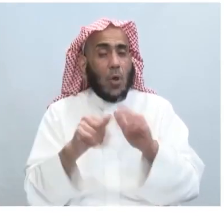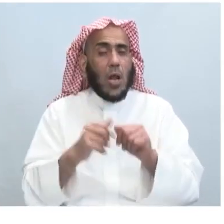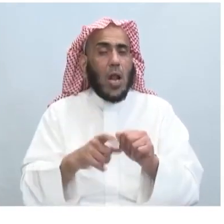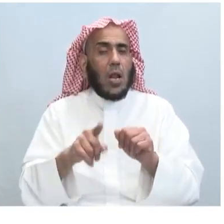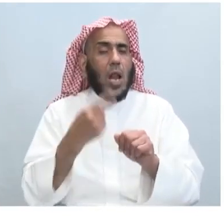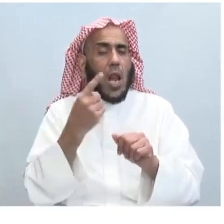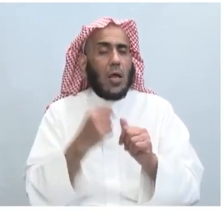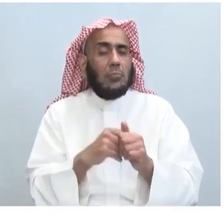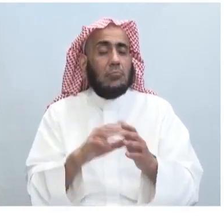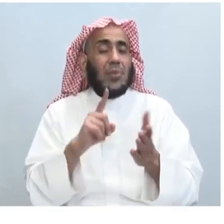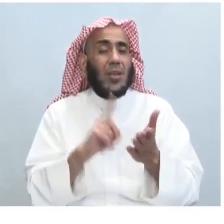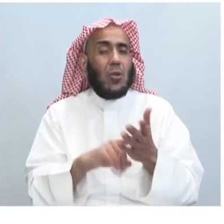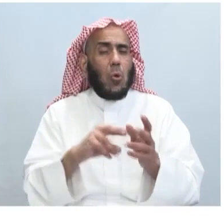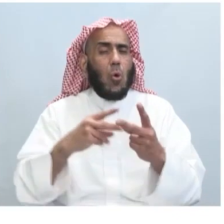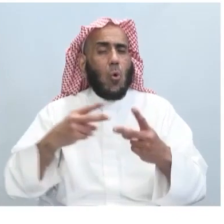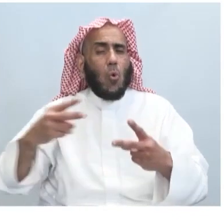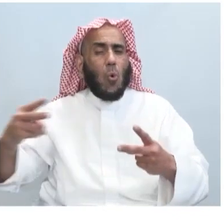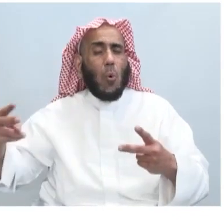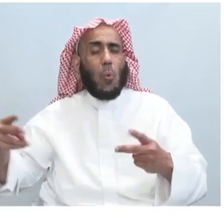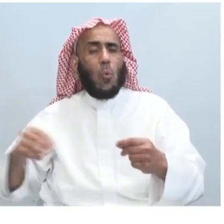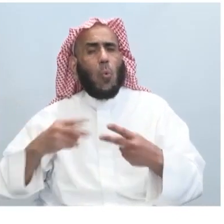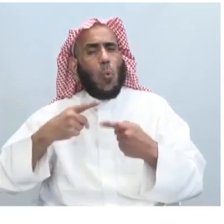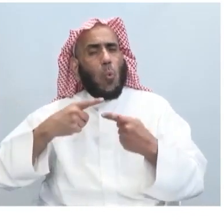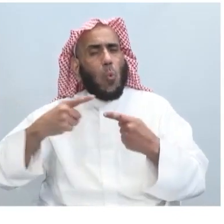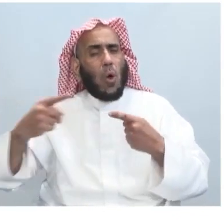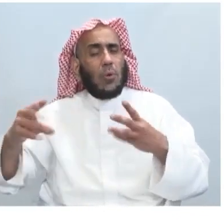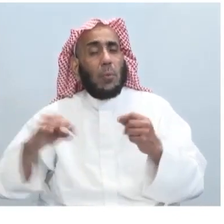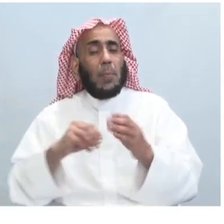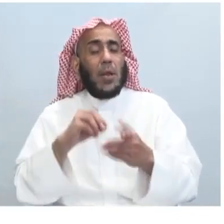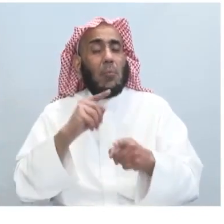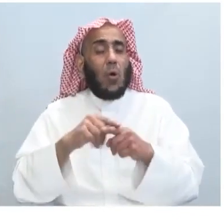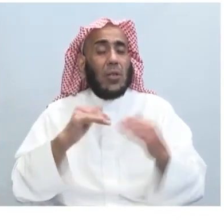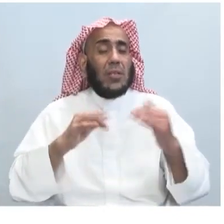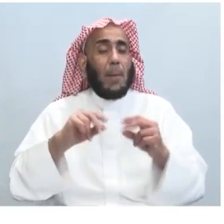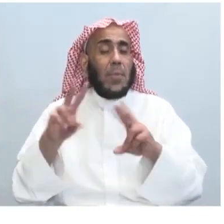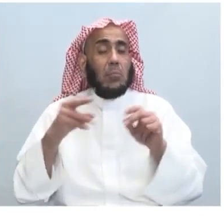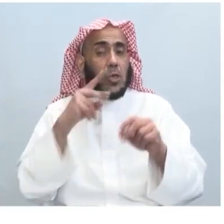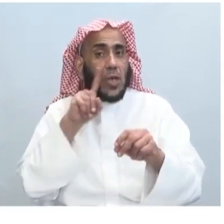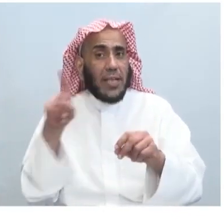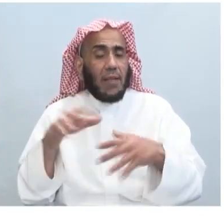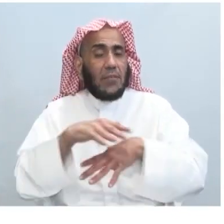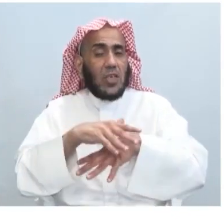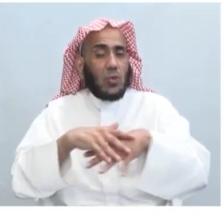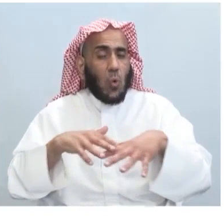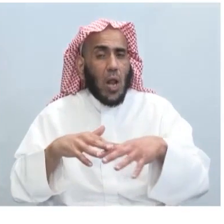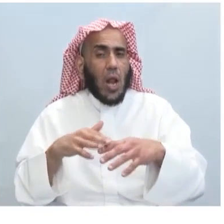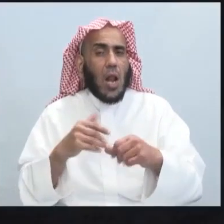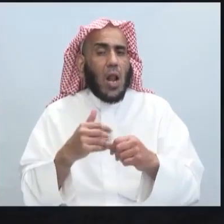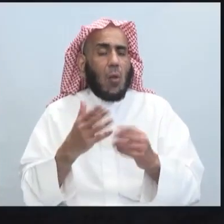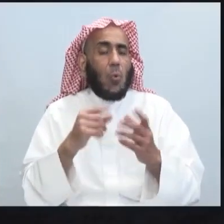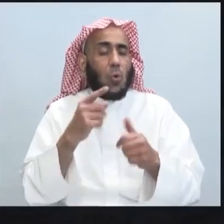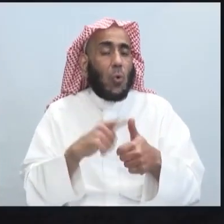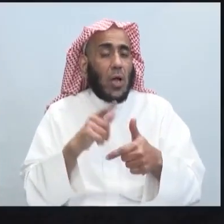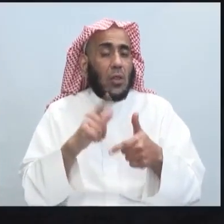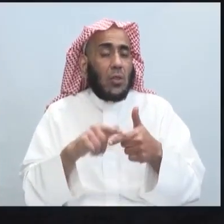الا ان له عددا غير محدود من مواضع الاتزان مثل ما شاهدنا في الجدول موضع واحد موضع اين